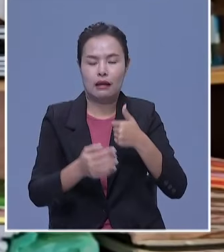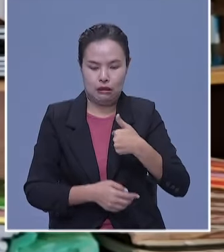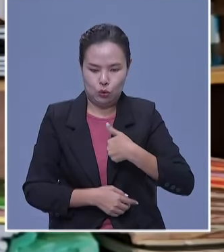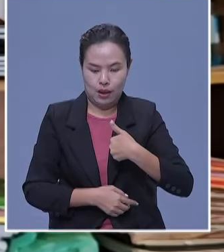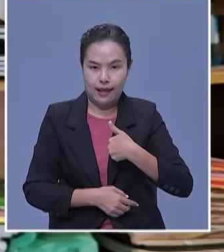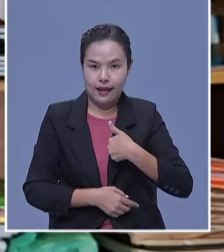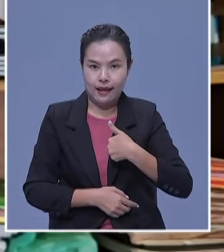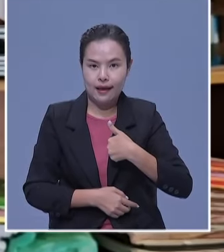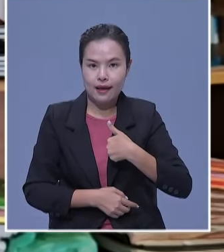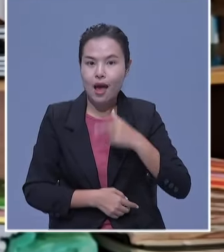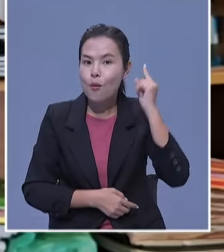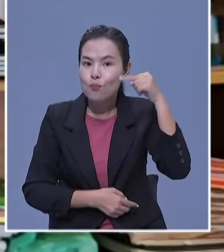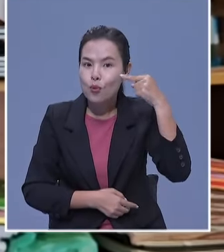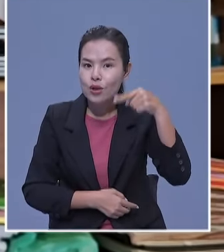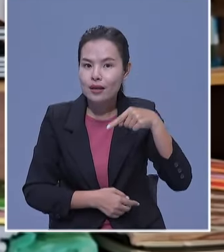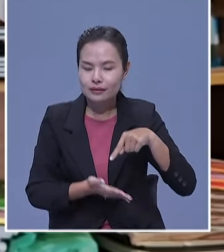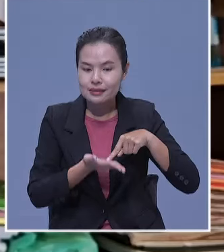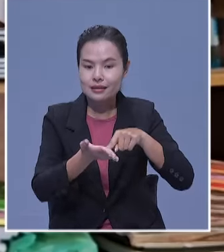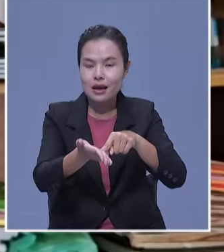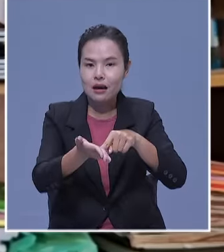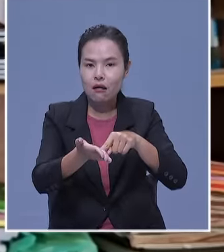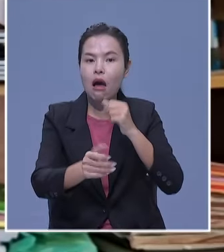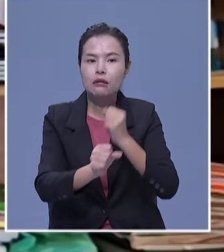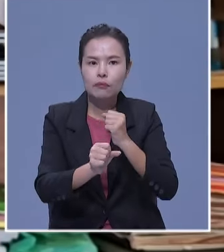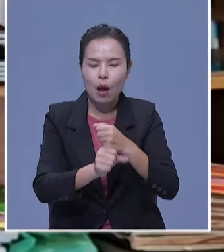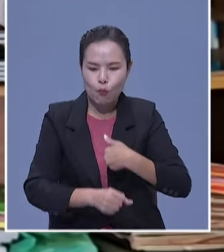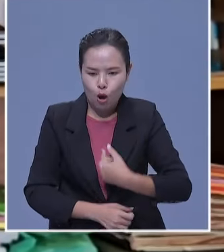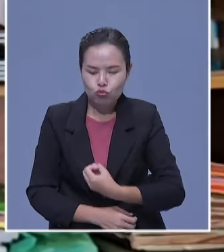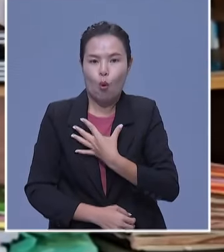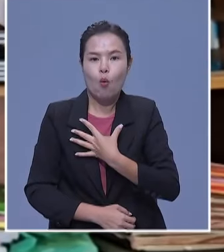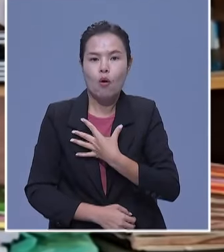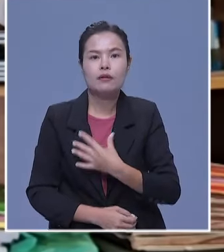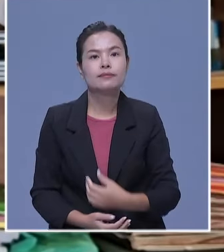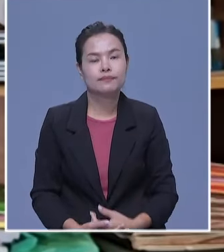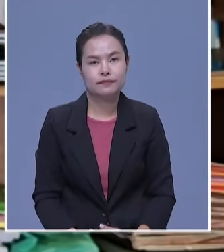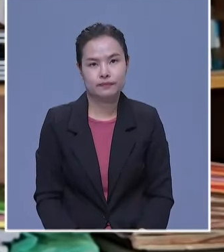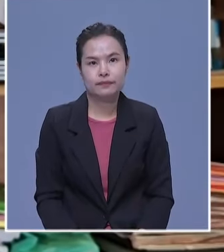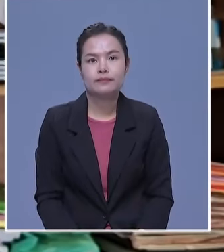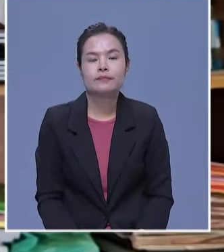องทางผอ.สกร.ก็บอกว่าที่ยื่นข้อเสนอไปทำไปเพราะว่าตกใจเหมือนกันค่ะ